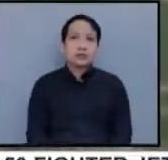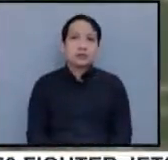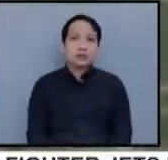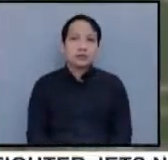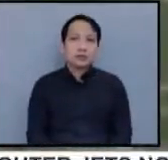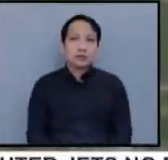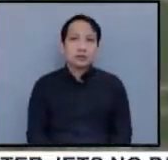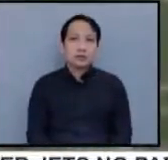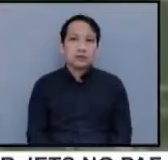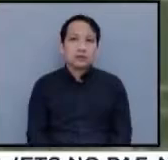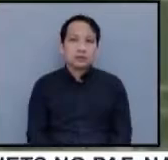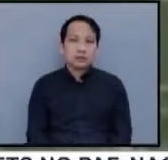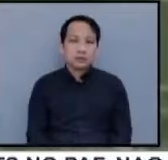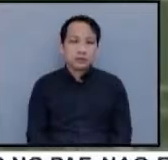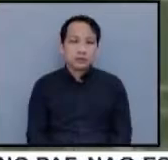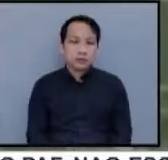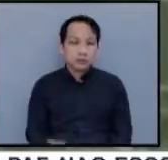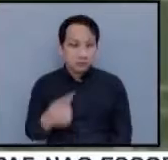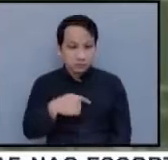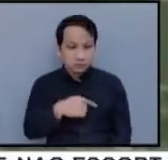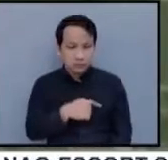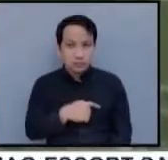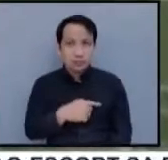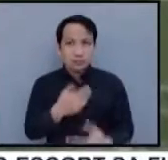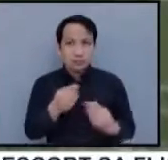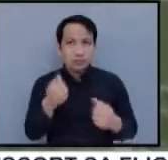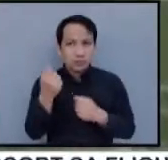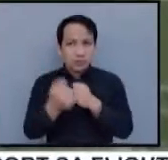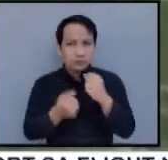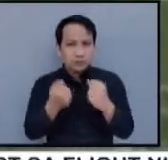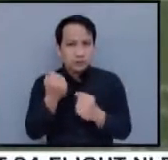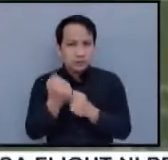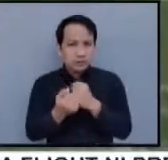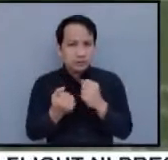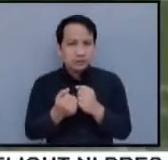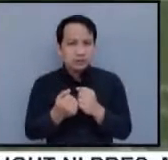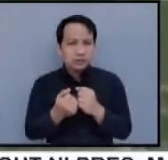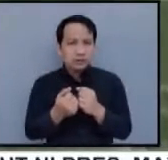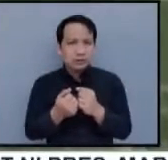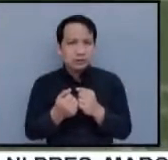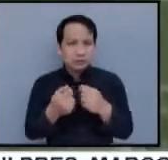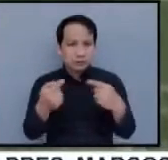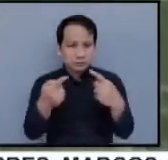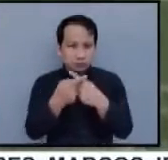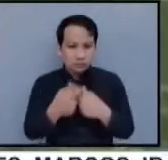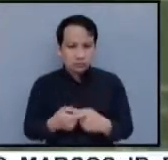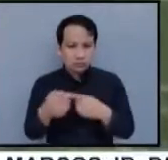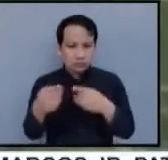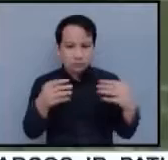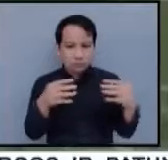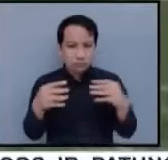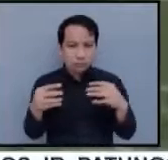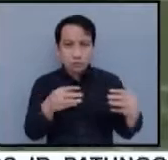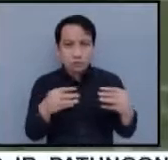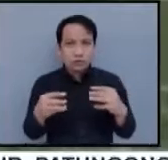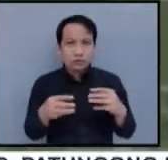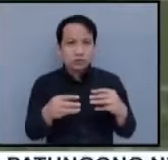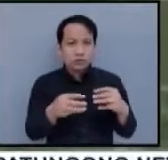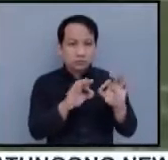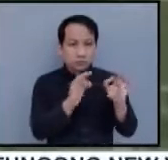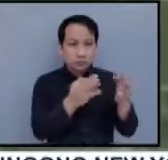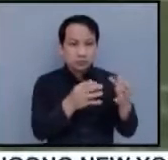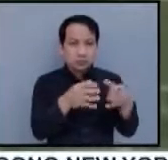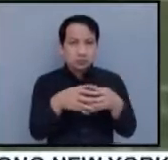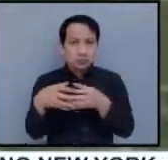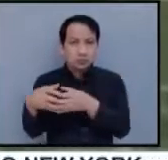2028. The peace that we have forged after many decades of conflict among warring factions and clansmen demonstrates